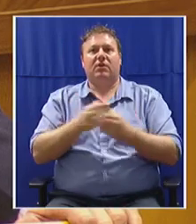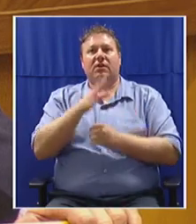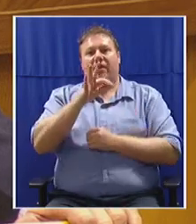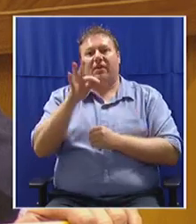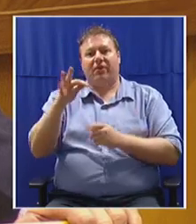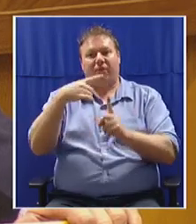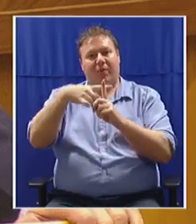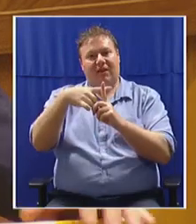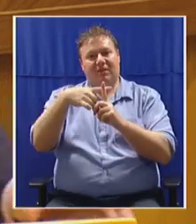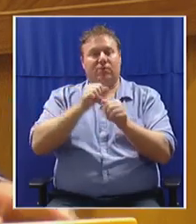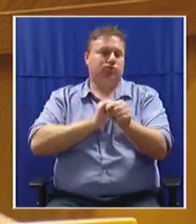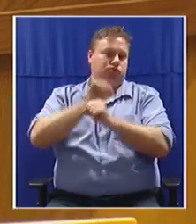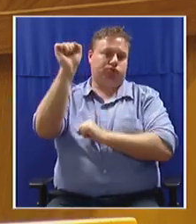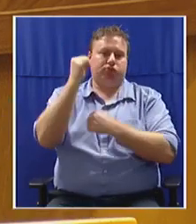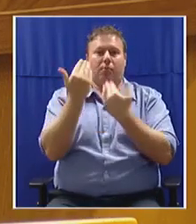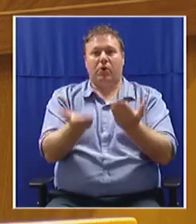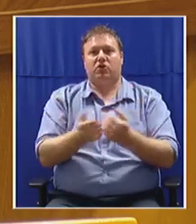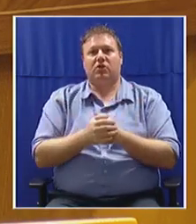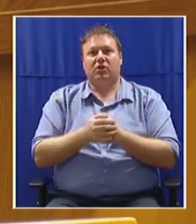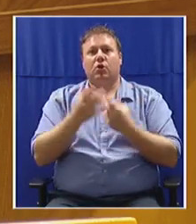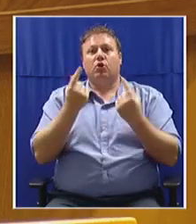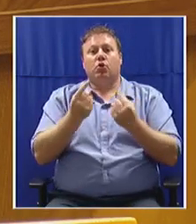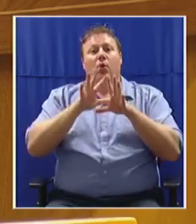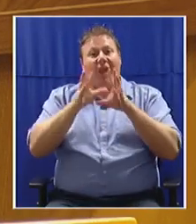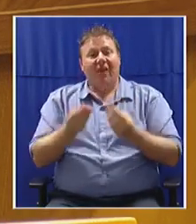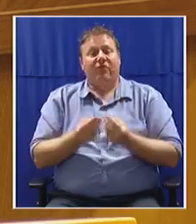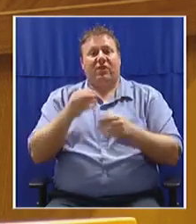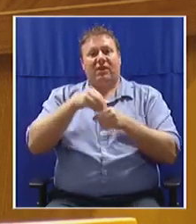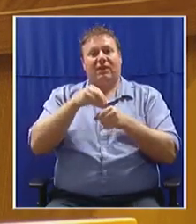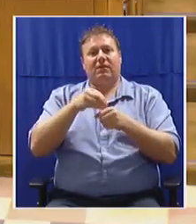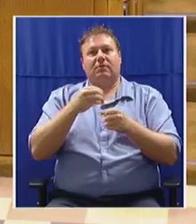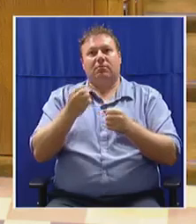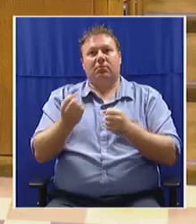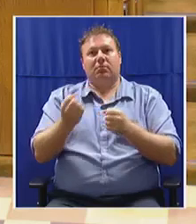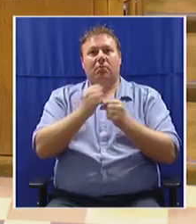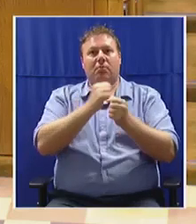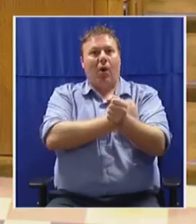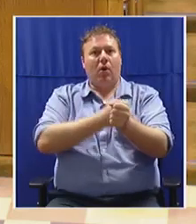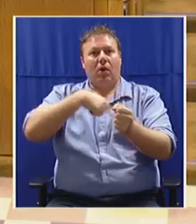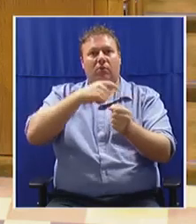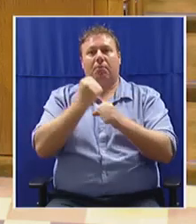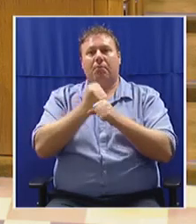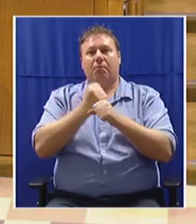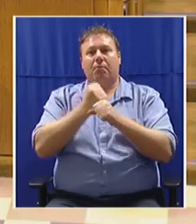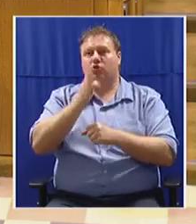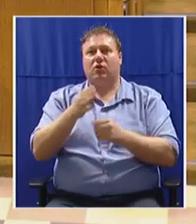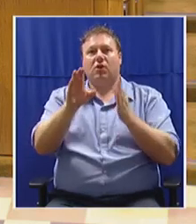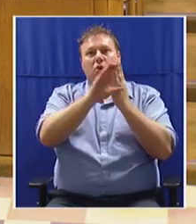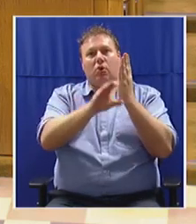alles in ons vermoë doen om dit te voorkom dat die grondwet gewysig word. The ACDP.